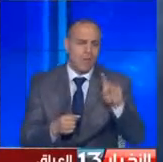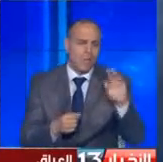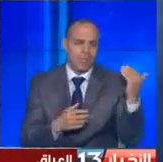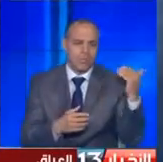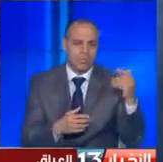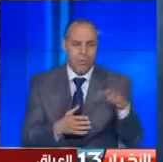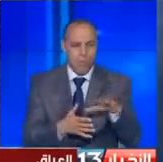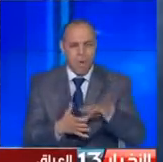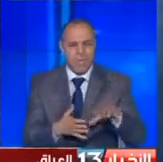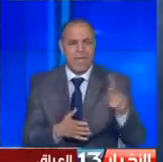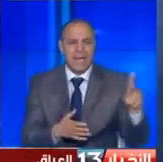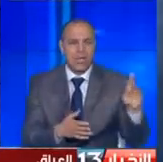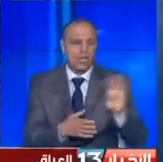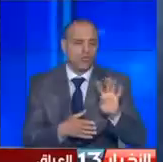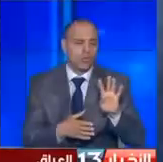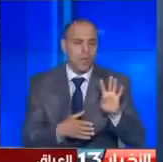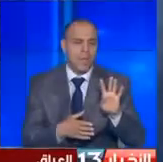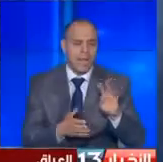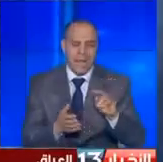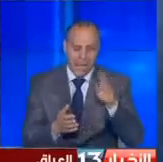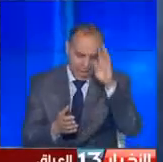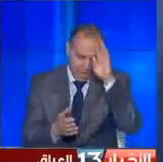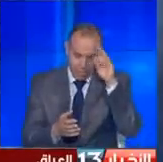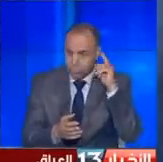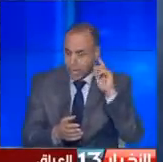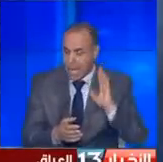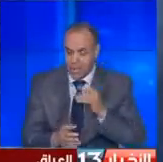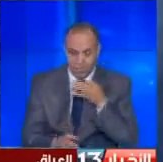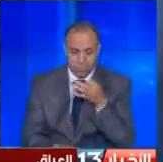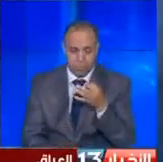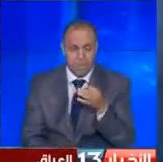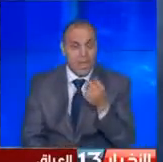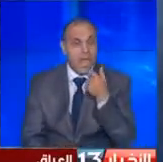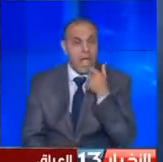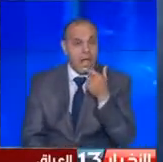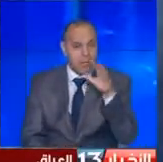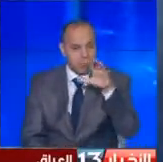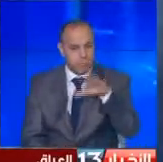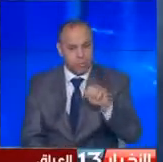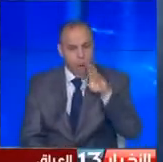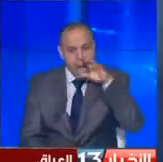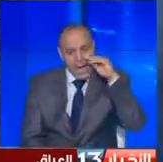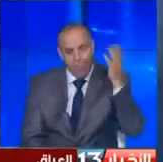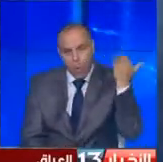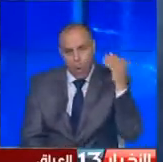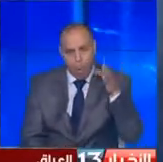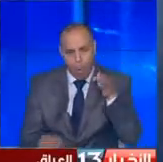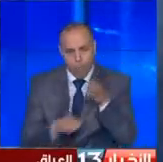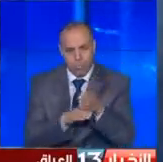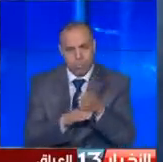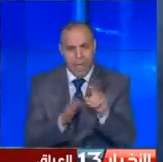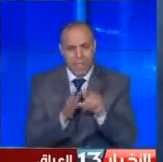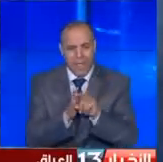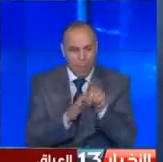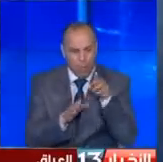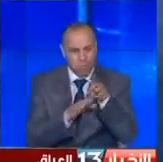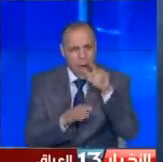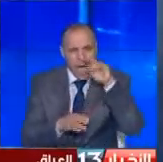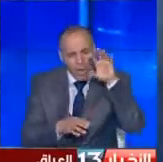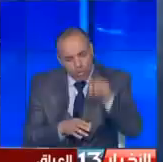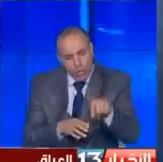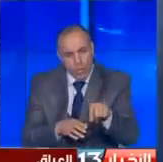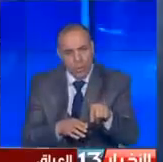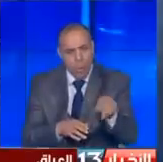في محافظة كركوك شمال البلاد، وفق مصدر عسكري. مواقع استولى عليها الأكراد عند هجوم تنظيم داعش الإرهابي